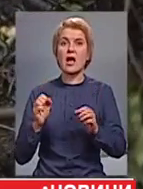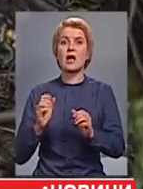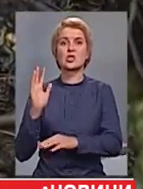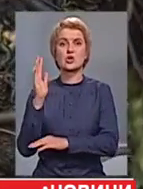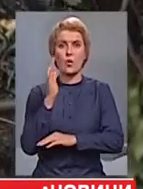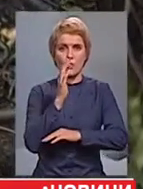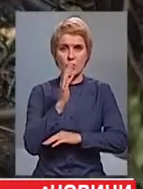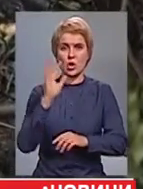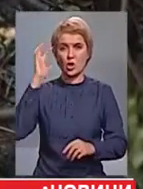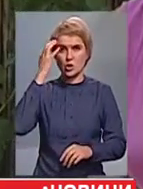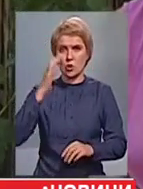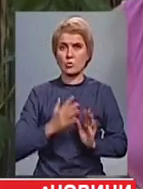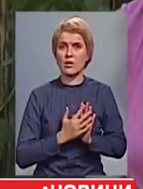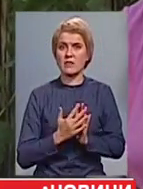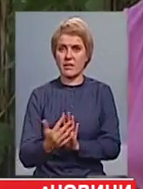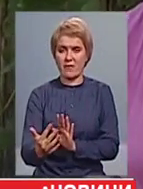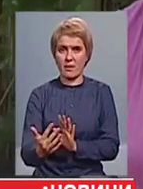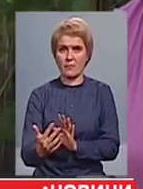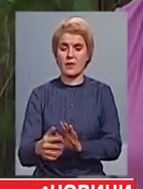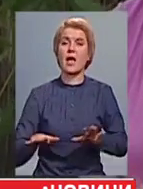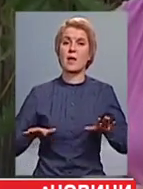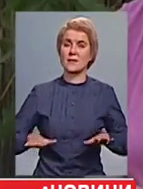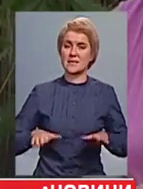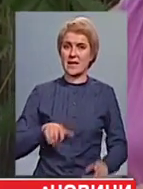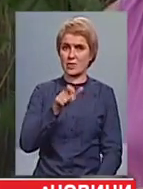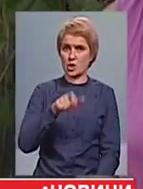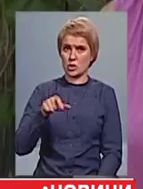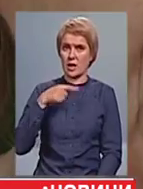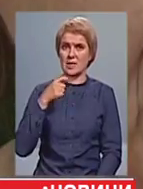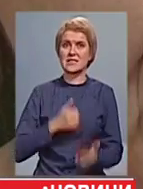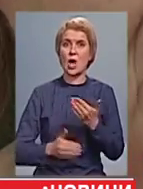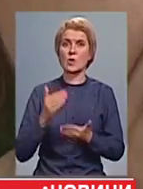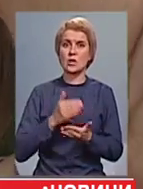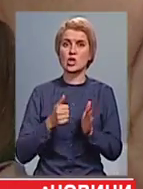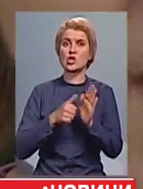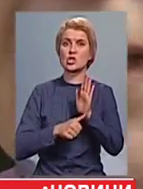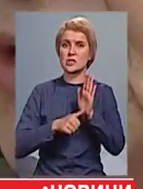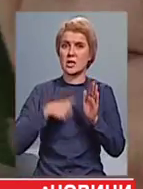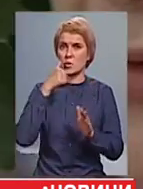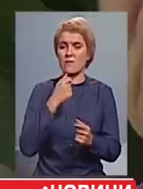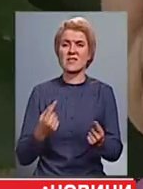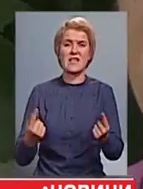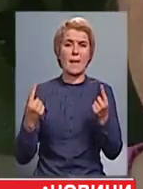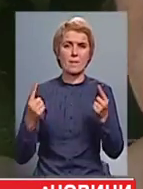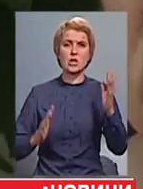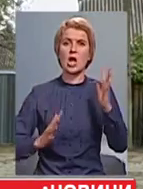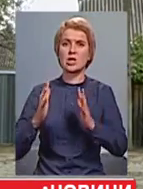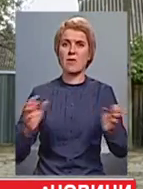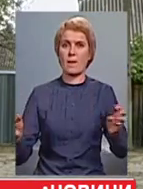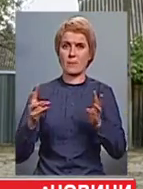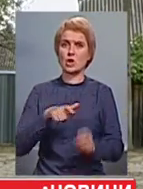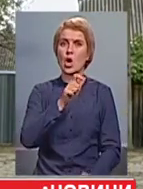вигоріла трава та підлісок. Місцеві жителі кажуть, за останні 60 років це найбільша лісова пожежа. Люди підозрюють, що ліс